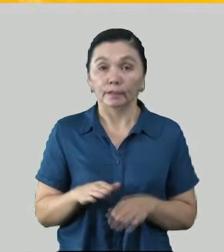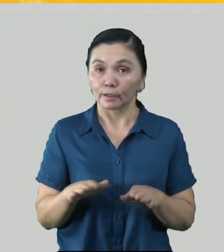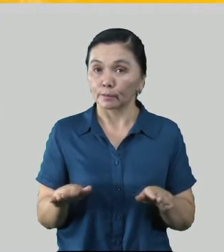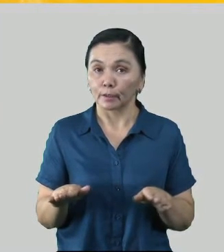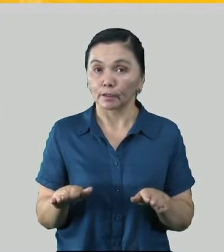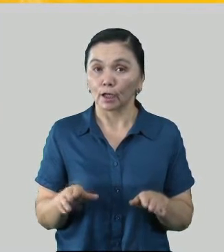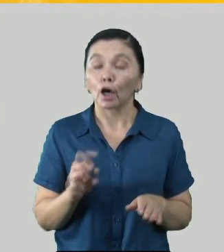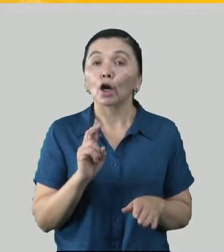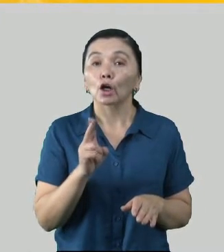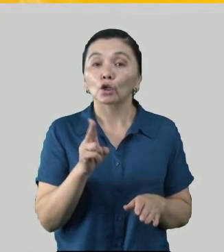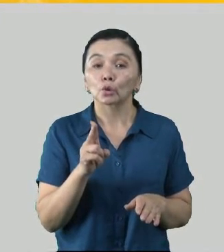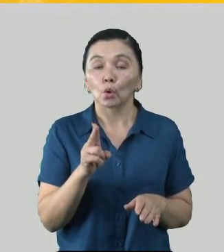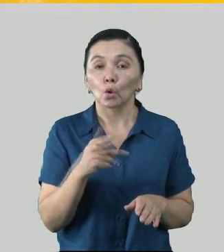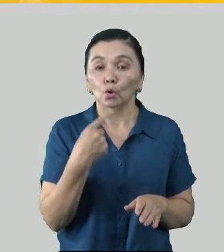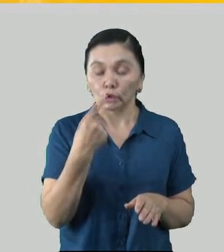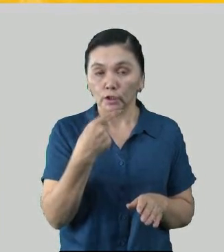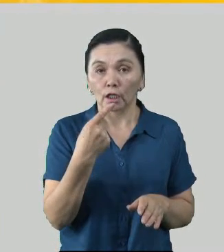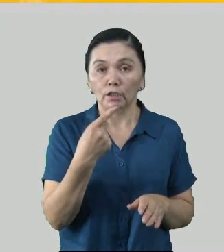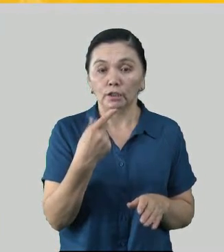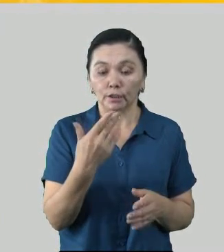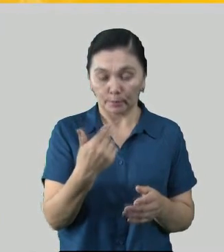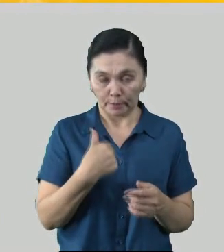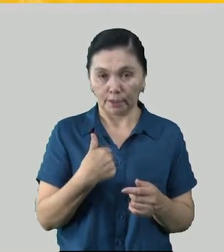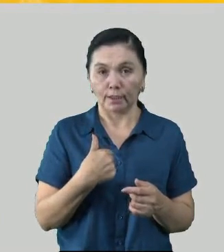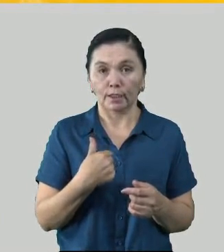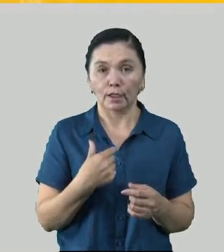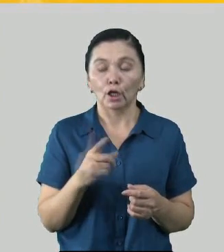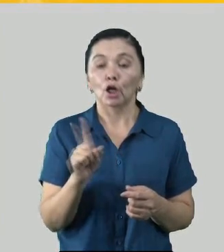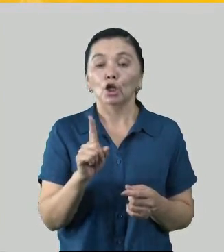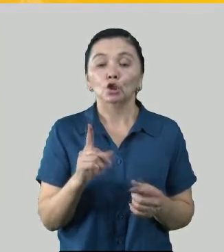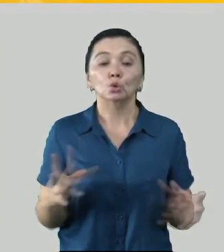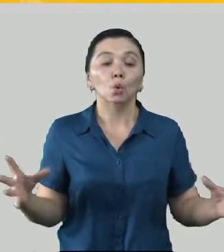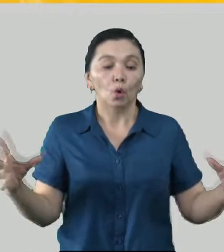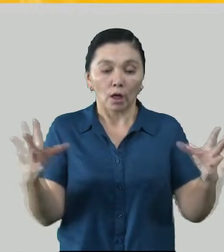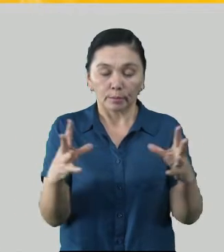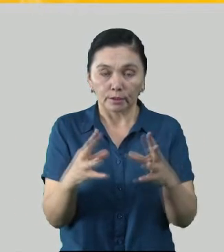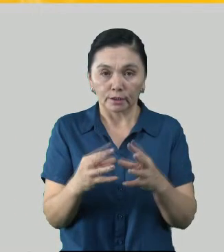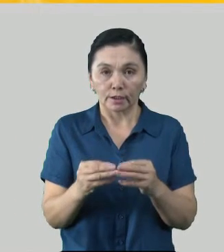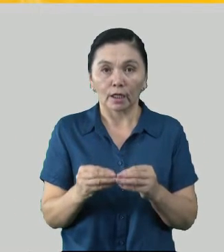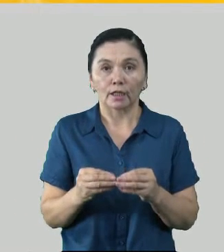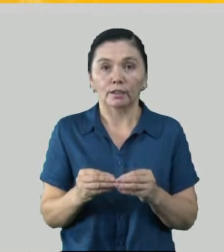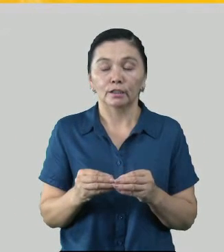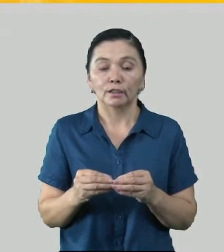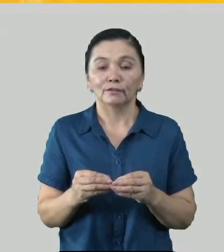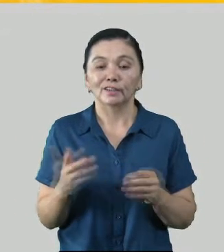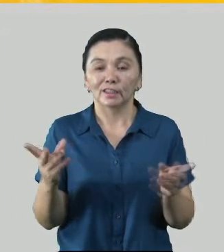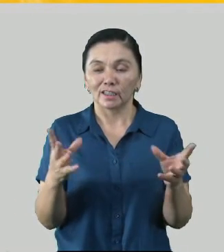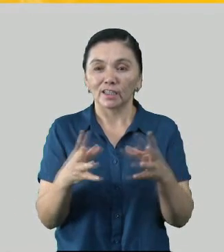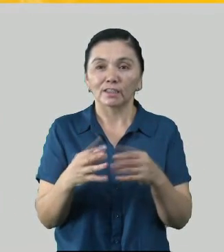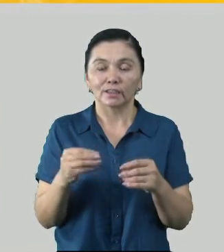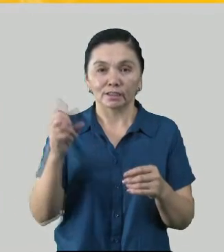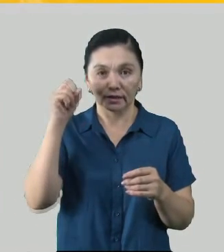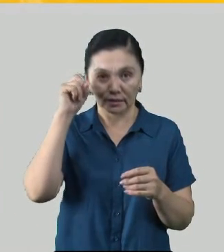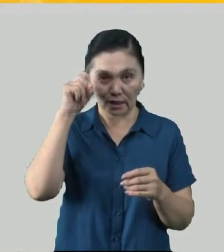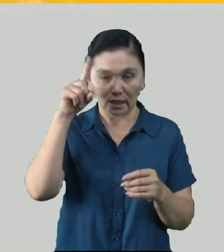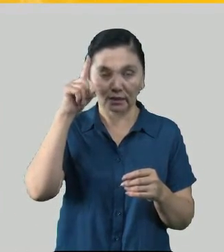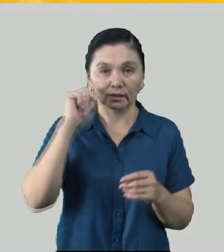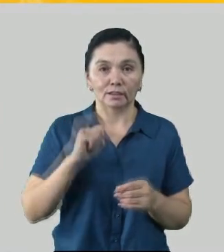Ребята, кто подскажет мне, что объединяет все эти загадки?